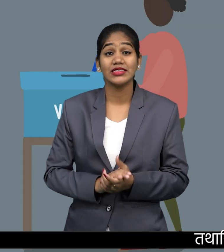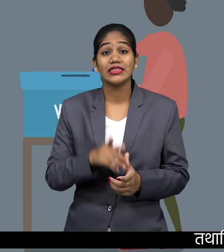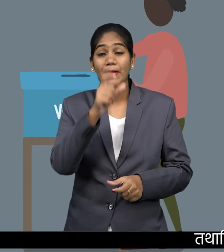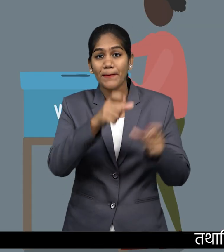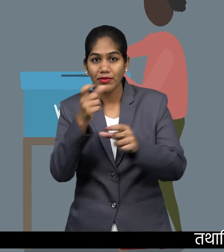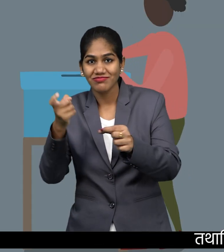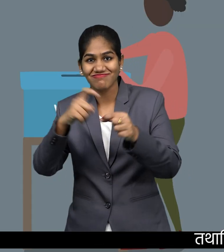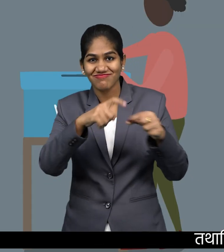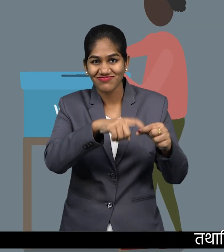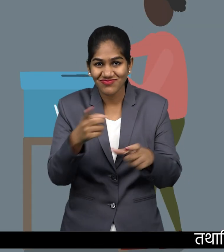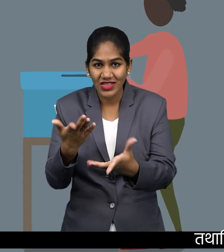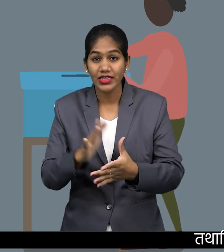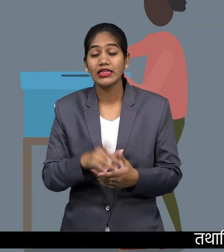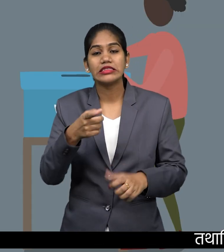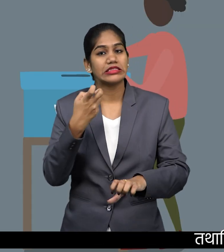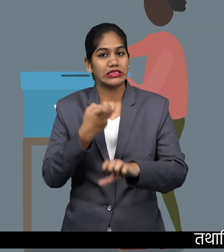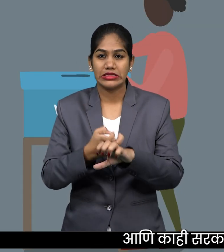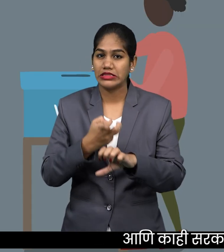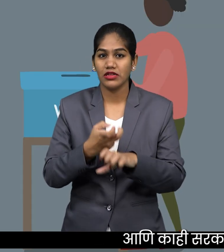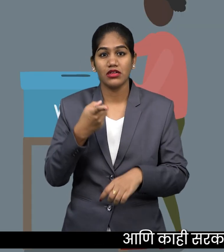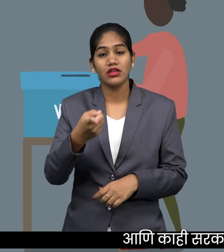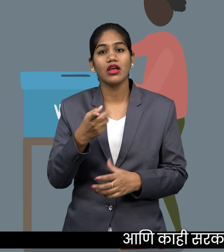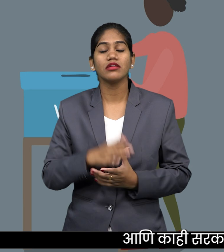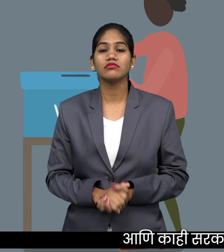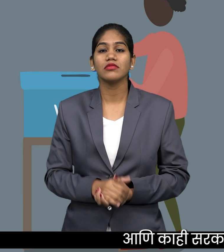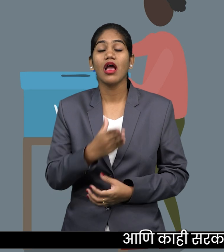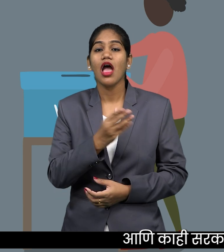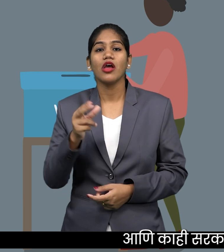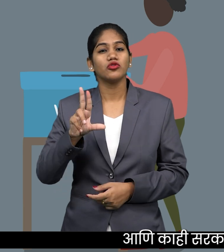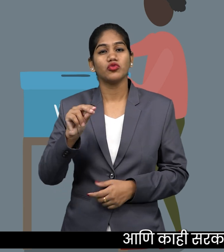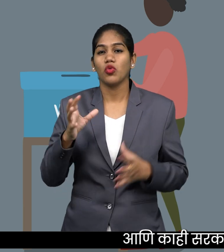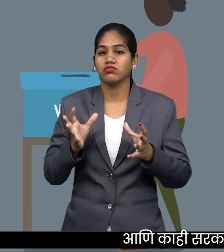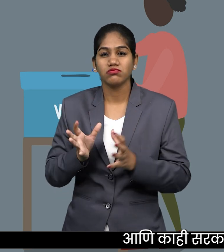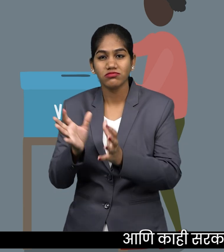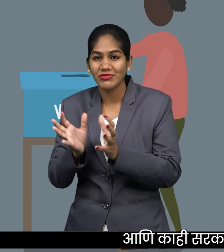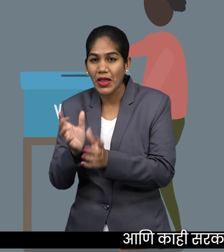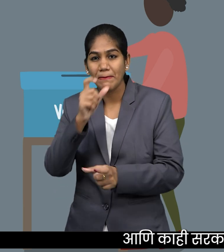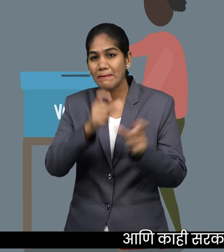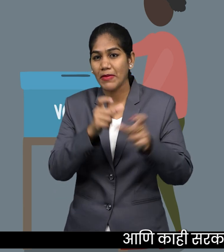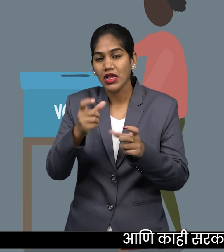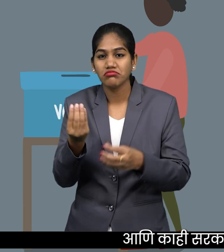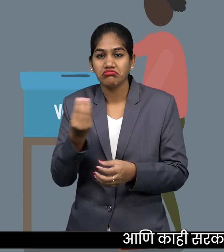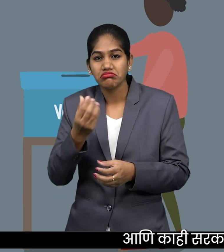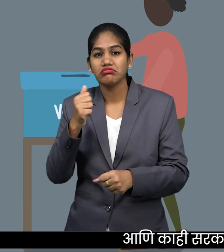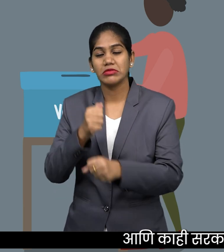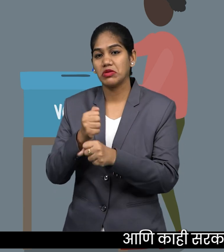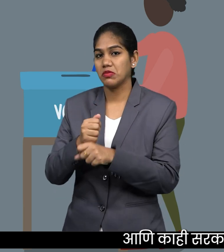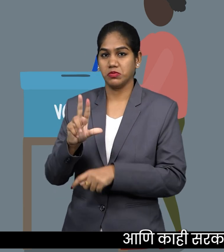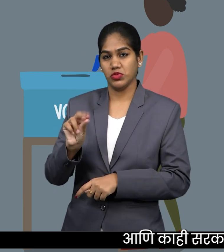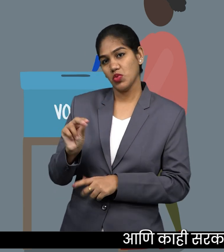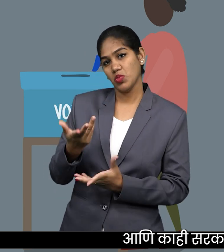तथापि सहभाग अवघड आहे आणि काही सरकारांकडून प्रोत्साहित केले जात नाही.